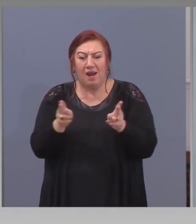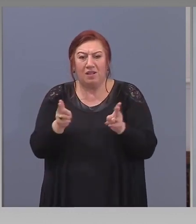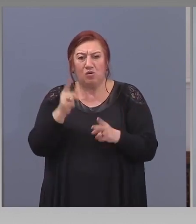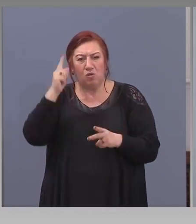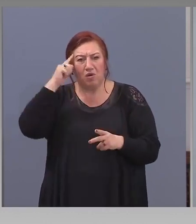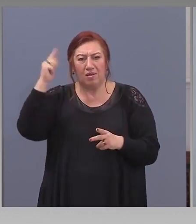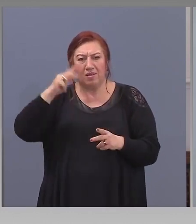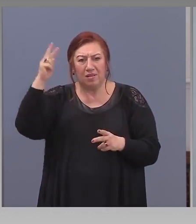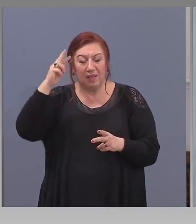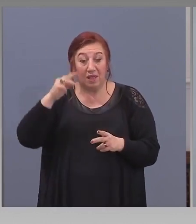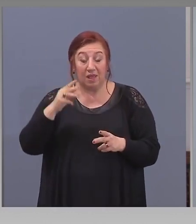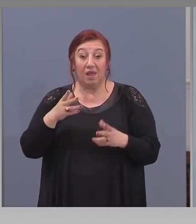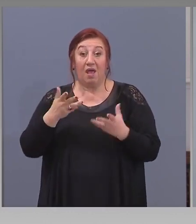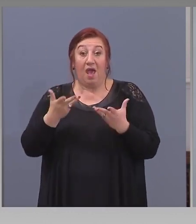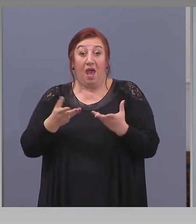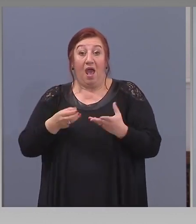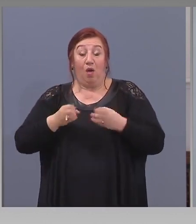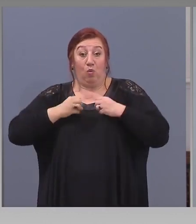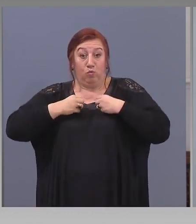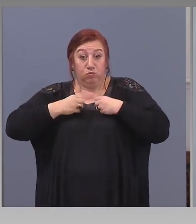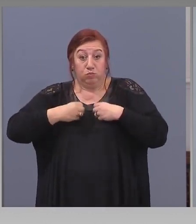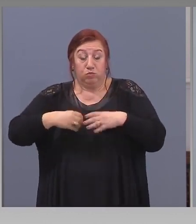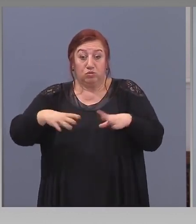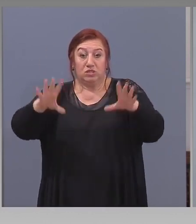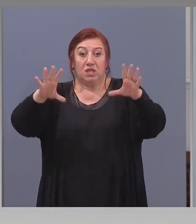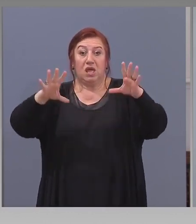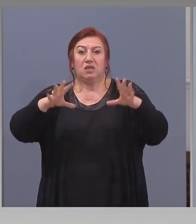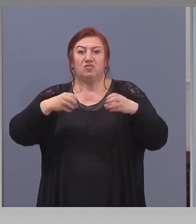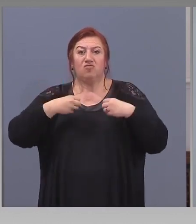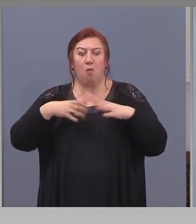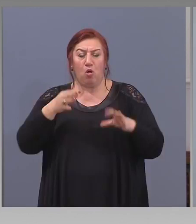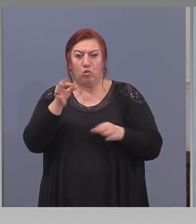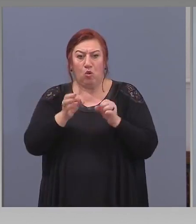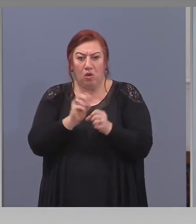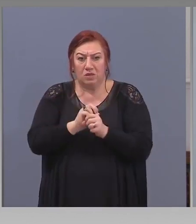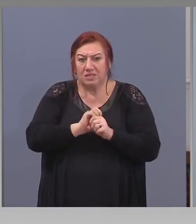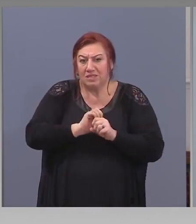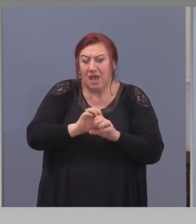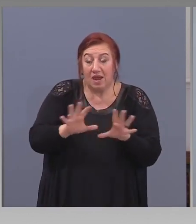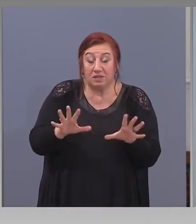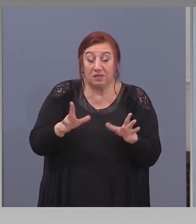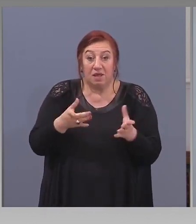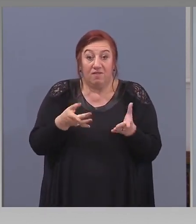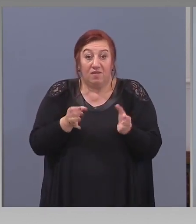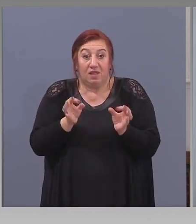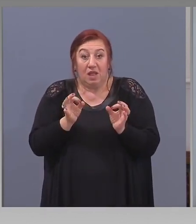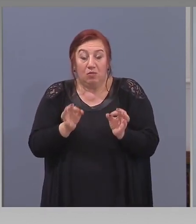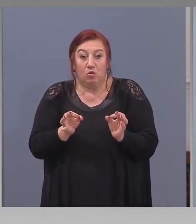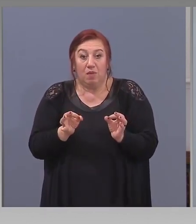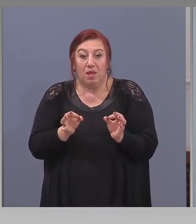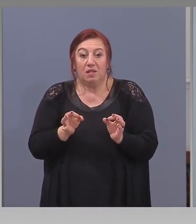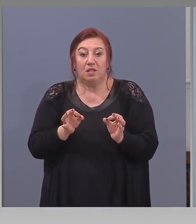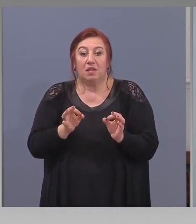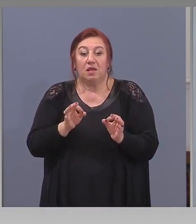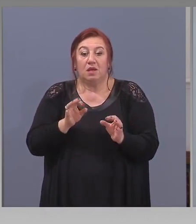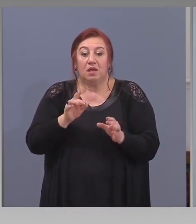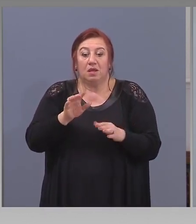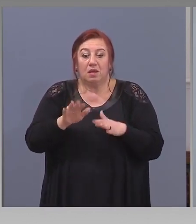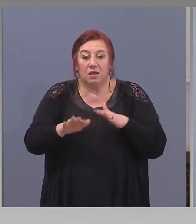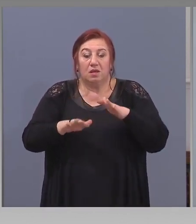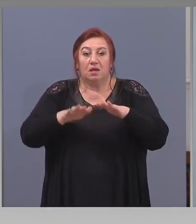Е, че ако се пусне свободно, дето се вика, пандемията, в един момент ще пика плато и ще